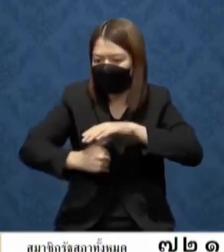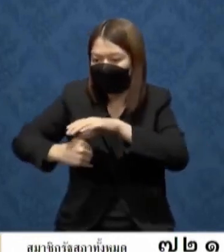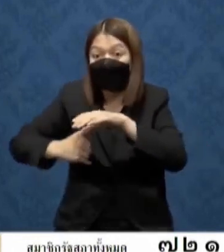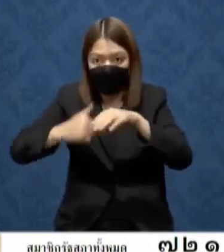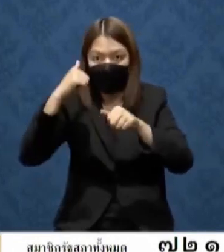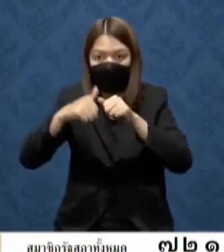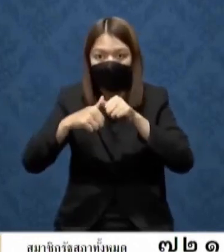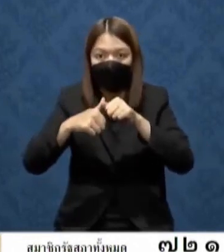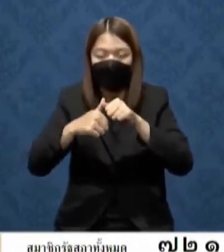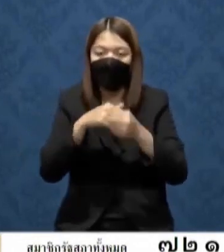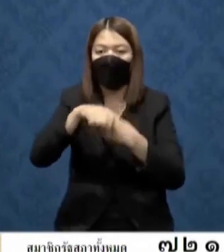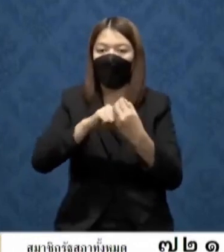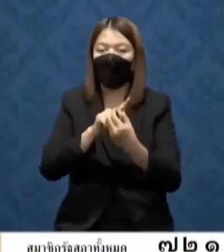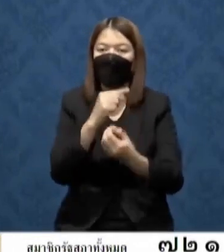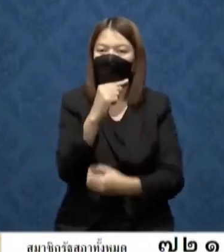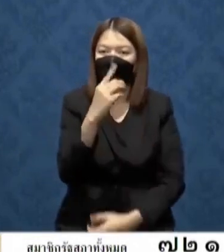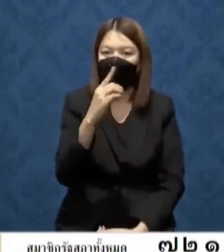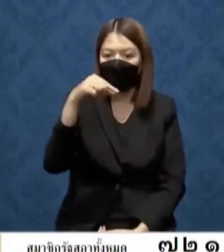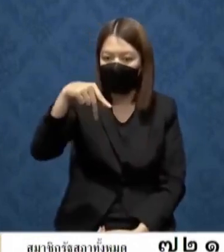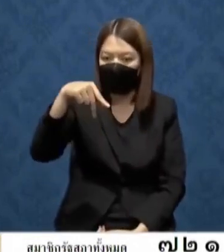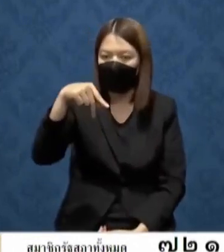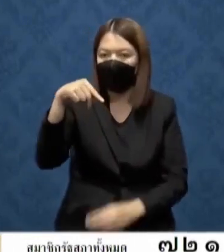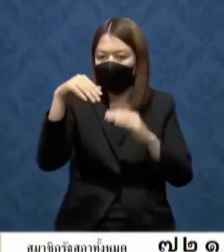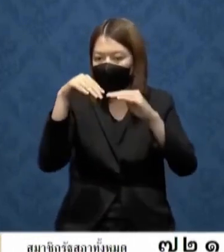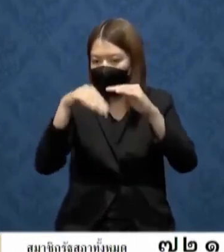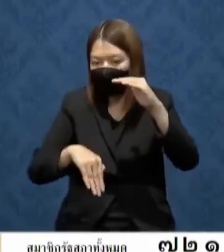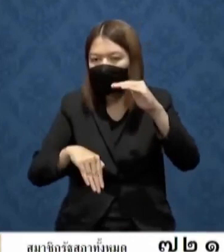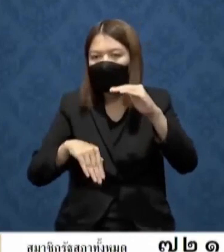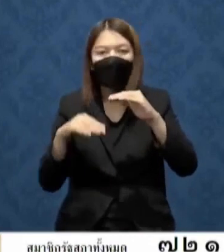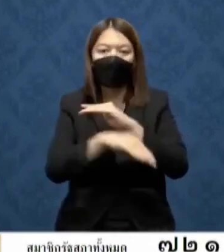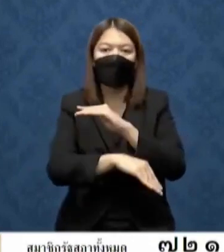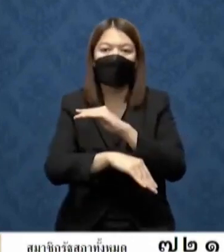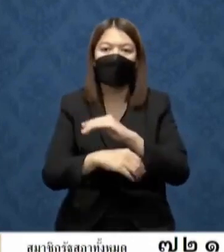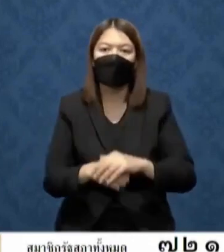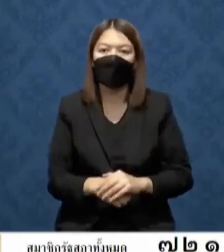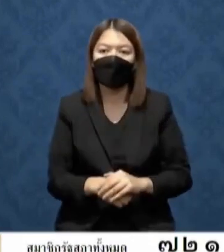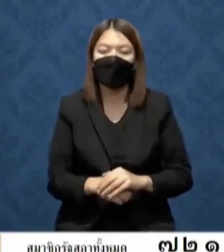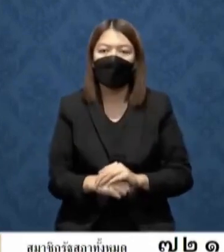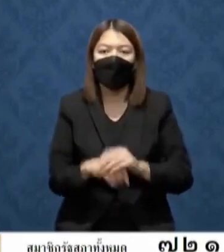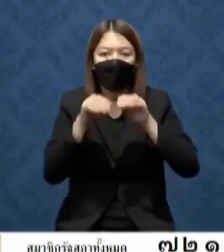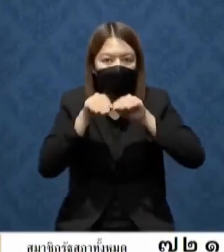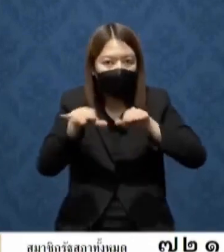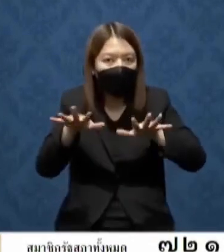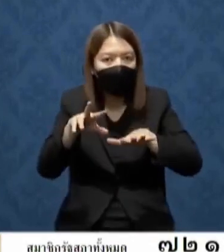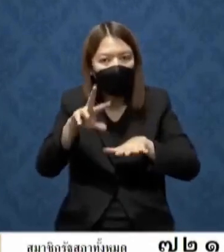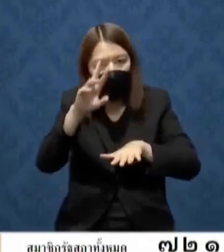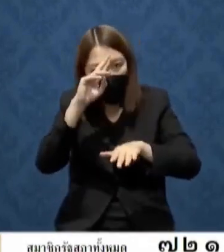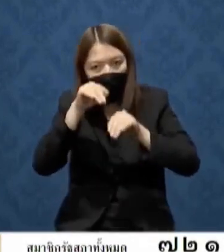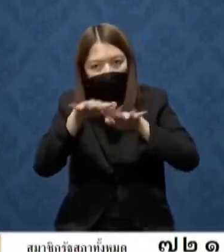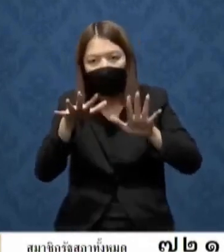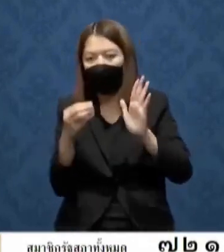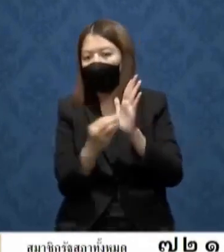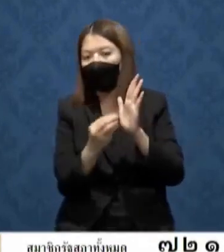GDP ประเทศหายไปทัที 33% เพรเมื่อมีภายพิบัิทเราคิดไม่ถึงมโลระบททเราคดไมถึงเข้าสเมืองเหลอ